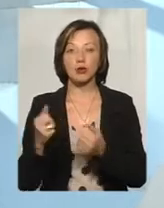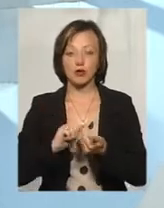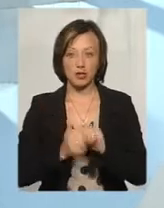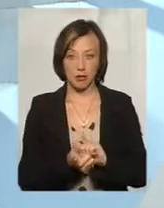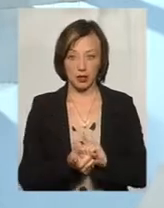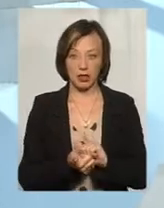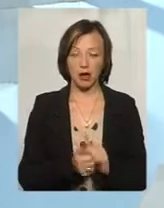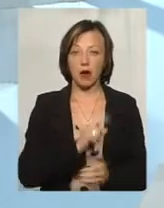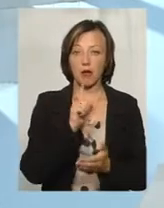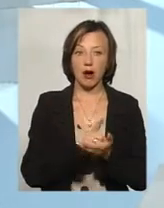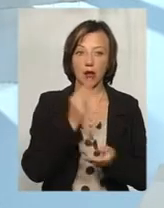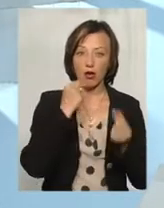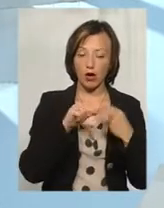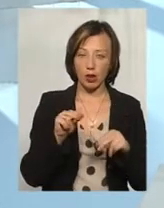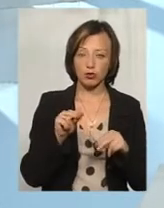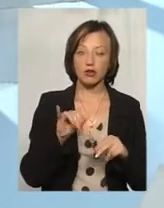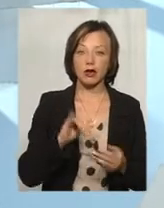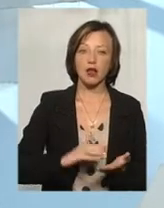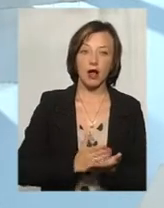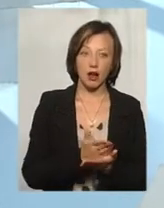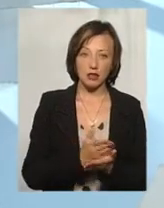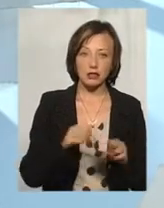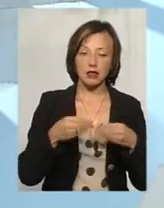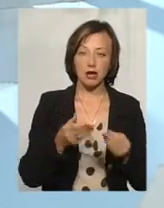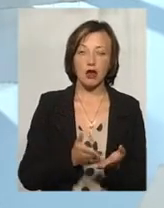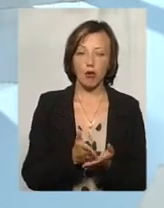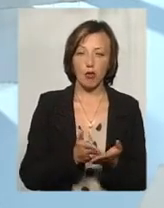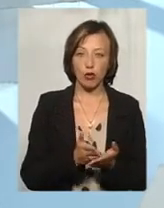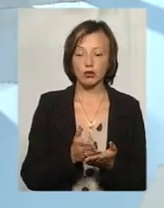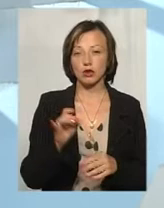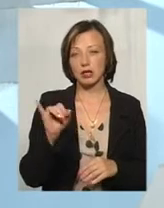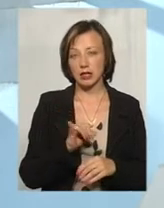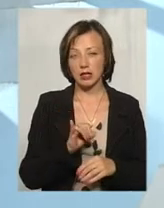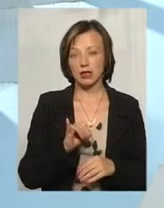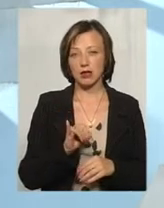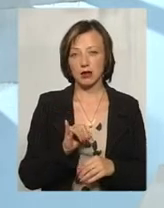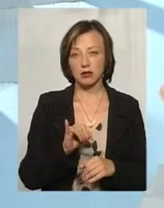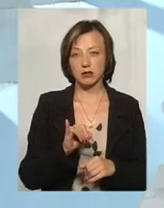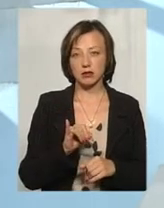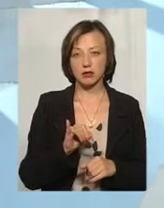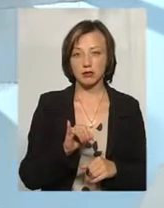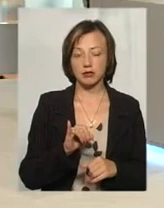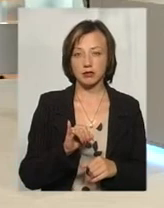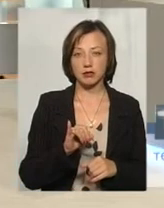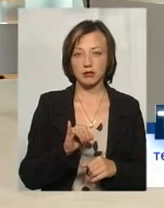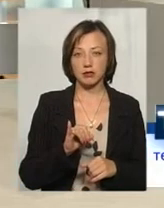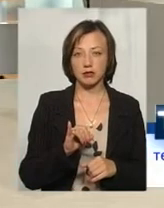взамін? І має покращуватись і якість надання послуги, і, відповідно,